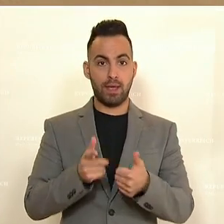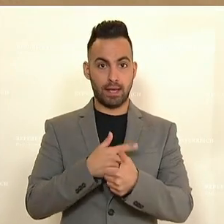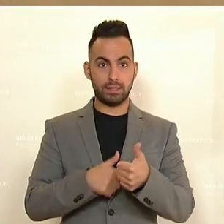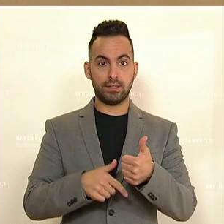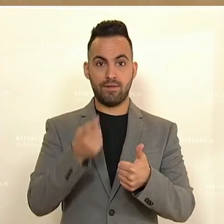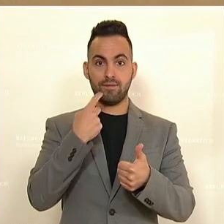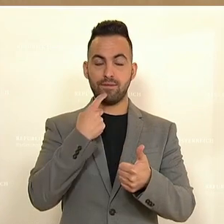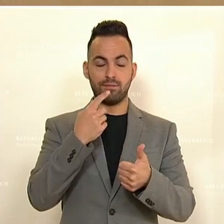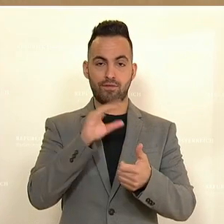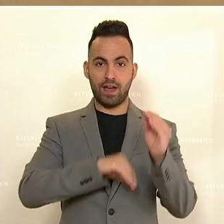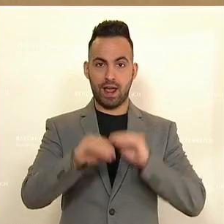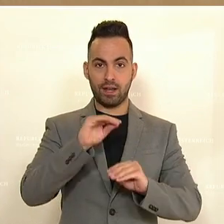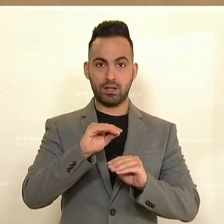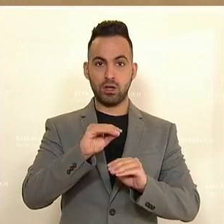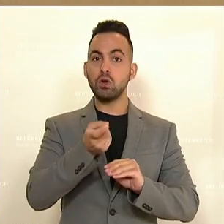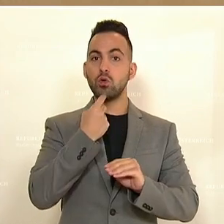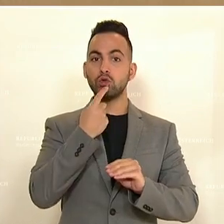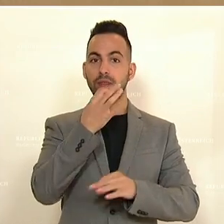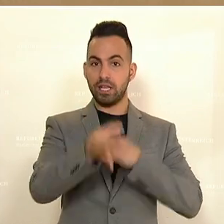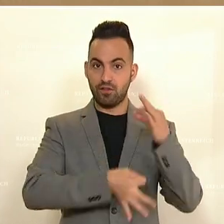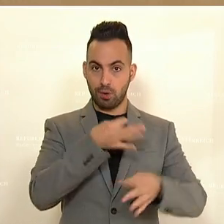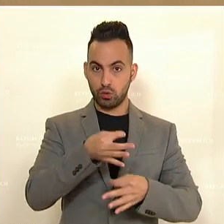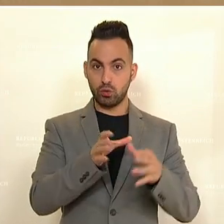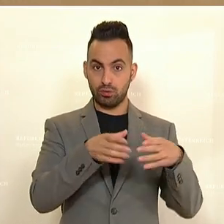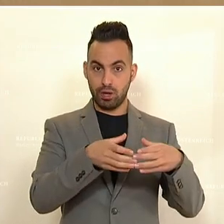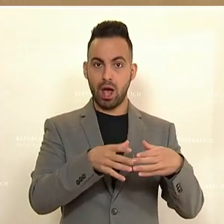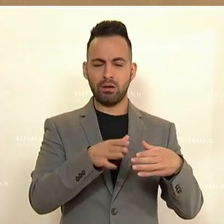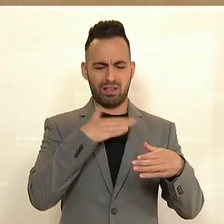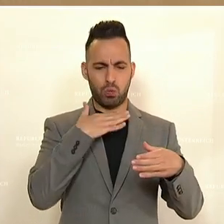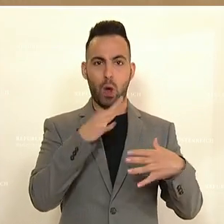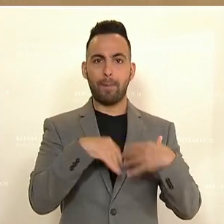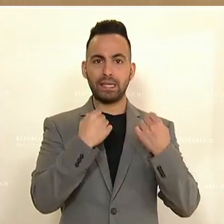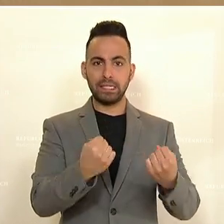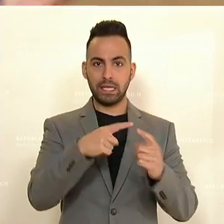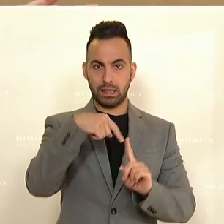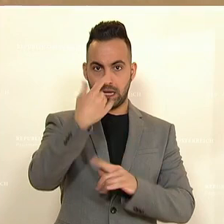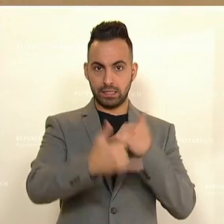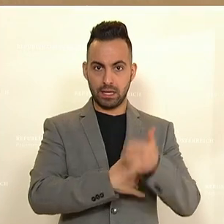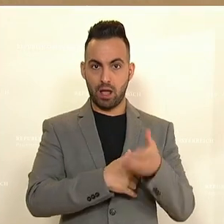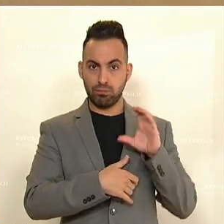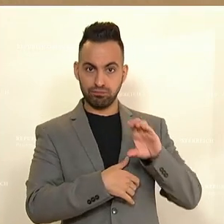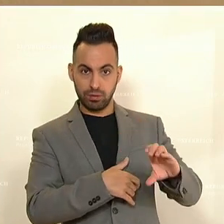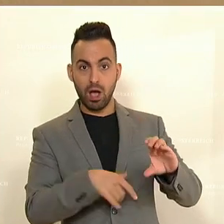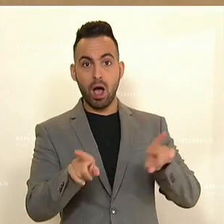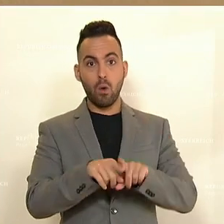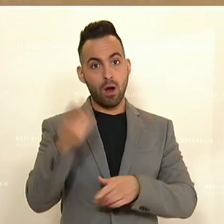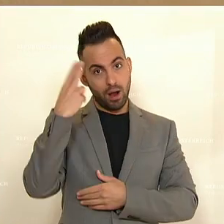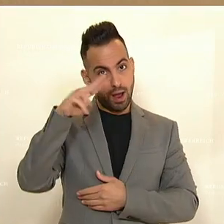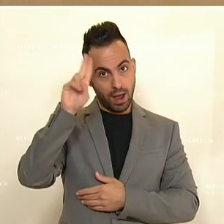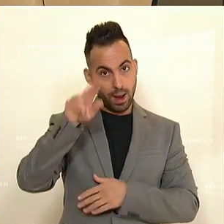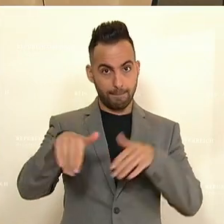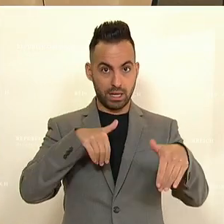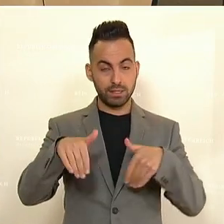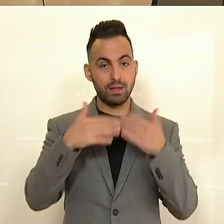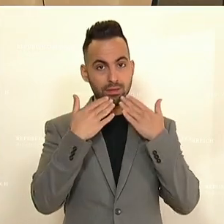für Konsumenteninformation ist ausreichend abgesichert fürs nächste Jahr. Dafür möchte ich mich auch beim Herrn Minister bedanken.